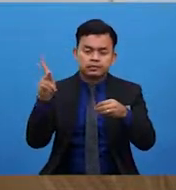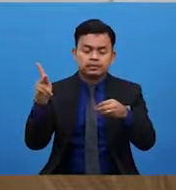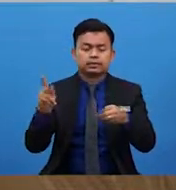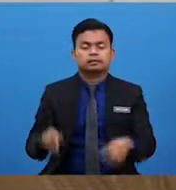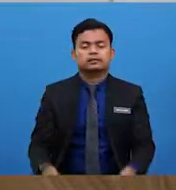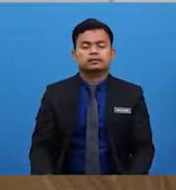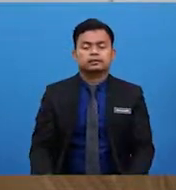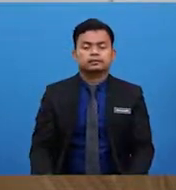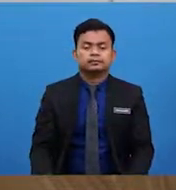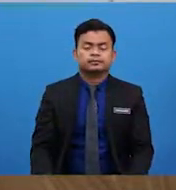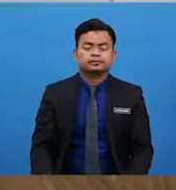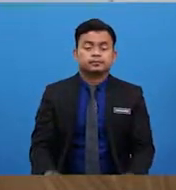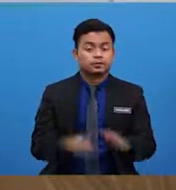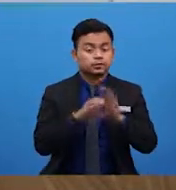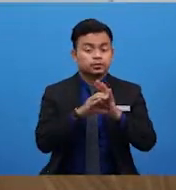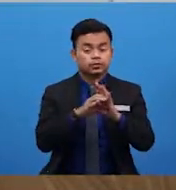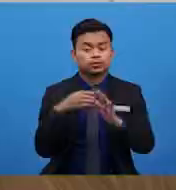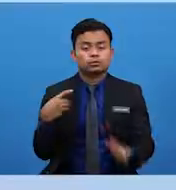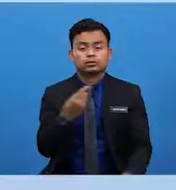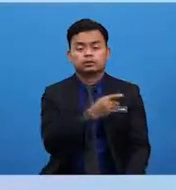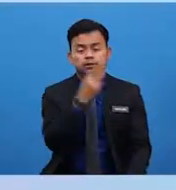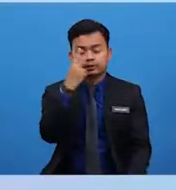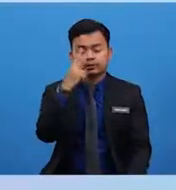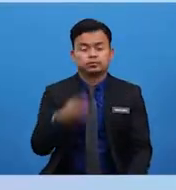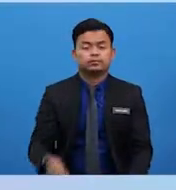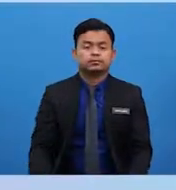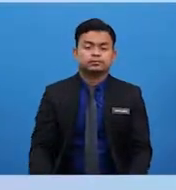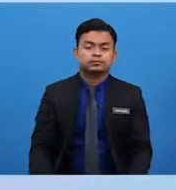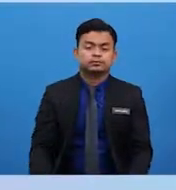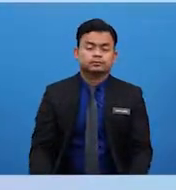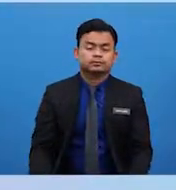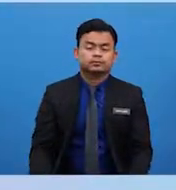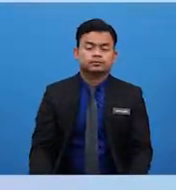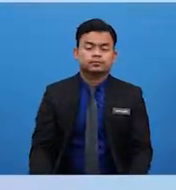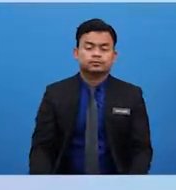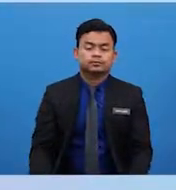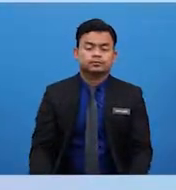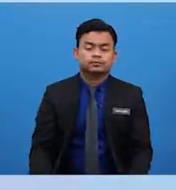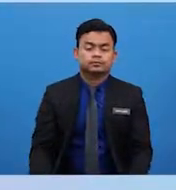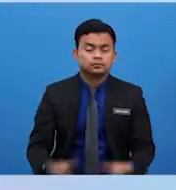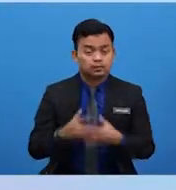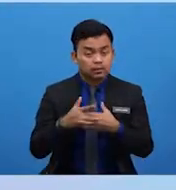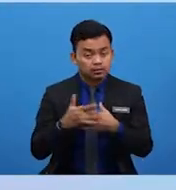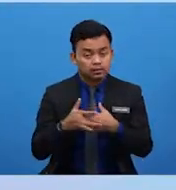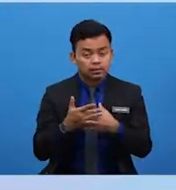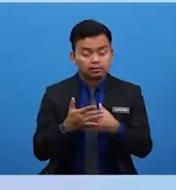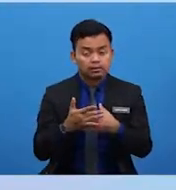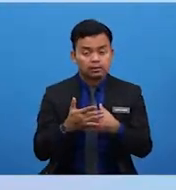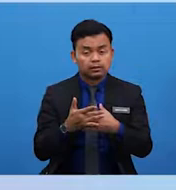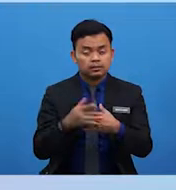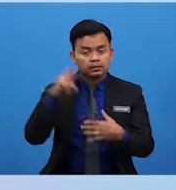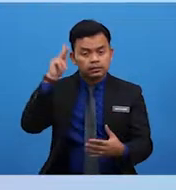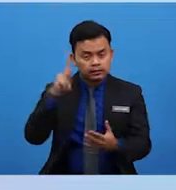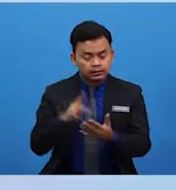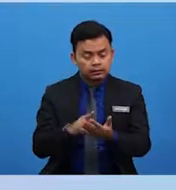dahulu oke contohnya kita lihat cat air yang Afrika awal pengkarya harus mengenal pasti subjek